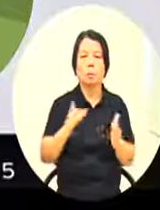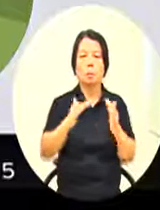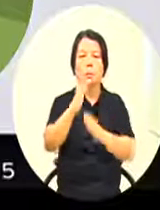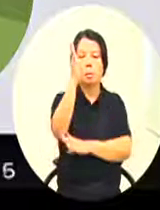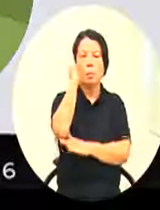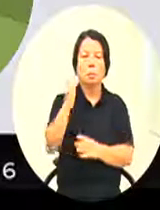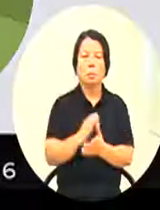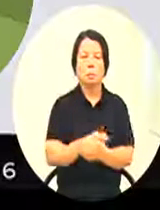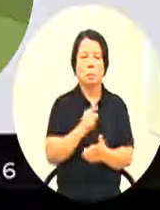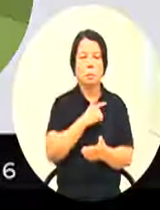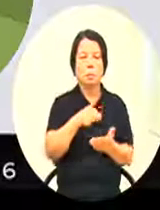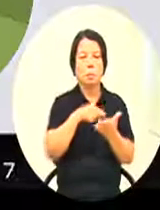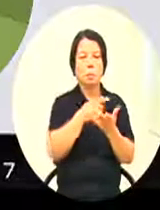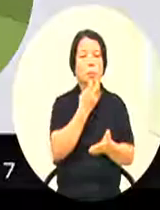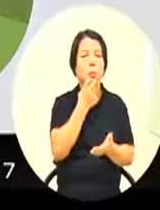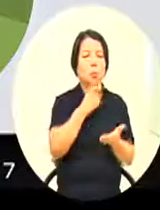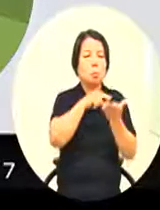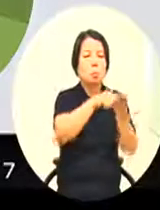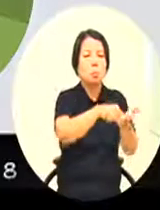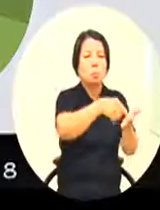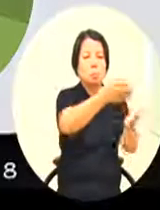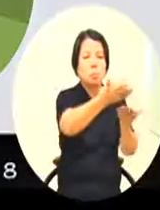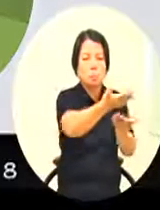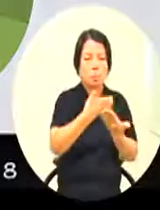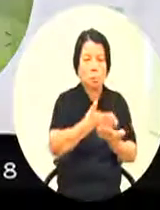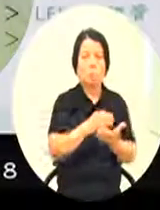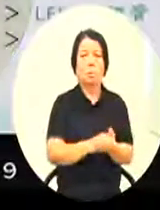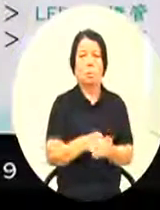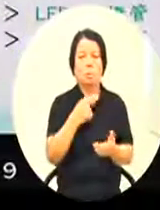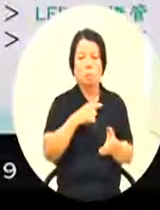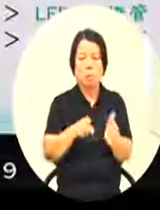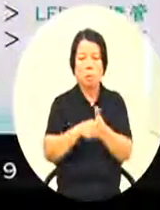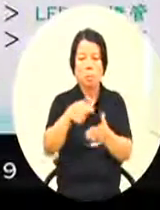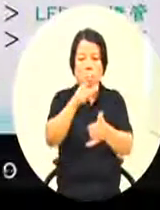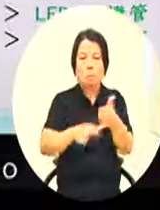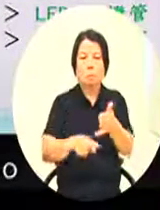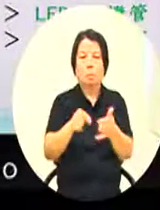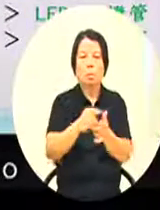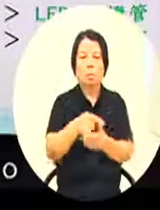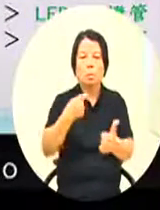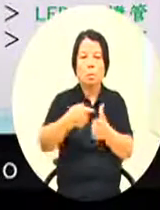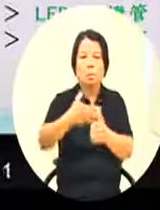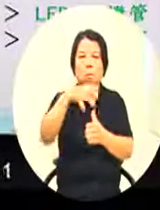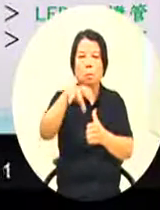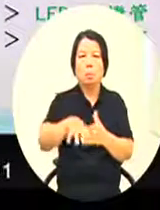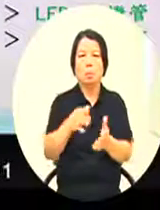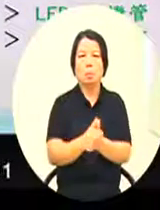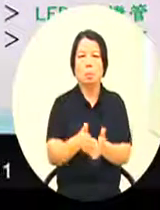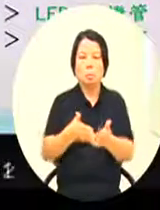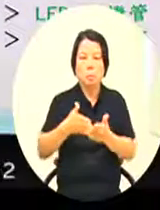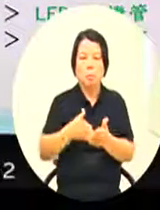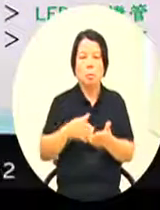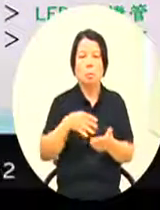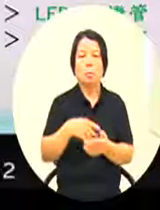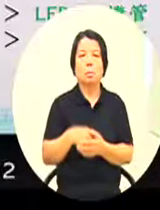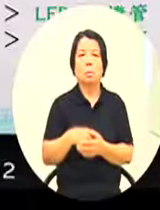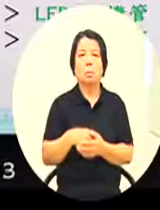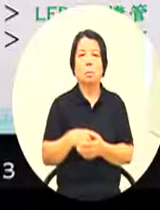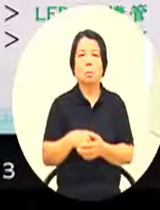要向中央要一笔大的经费，专案的向教育局、教育部来要求，